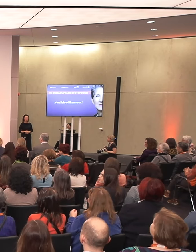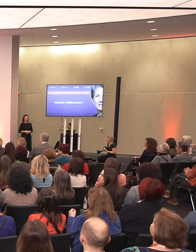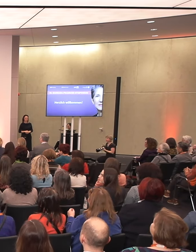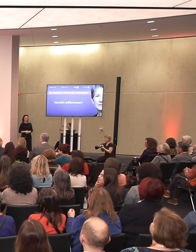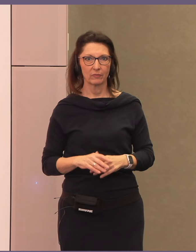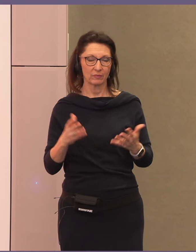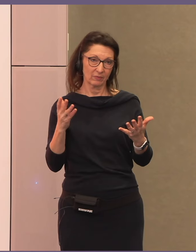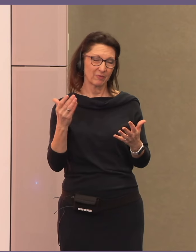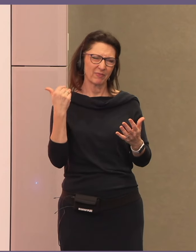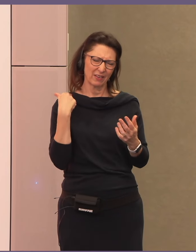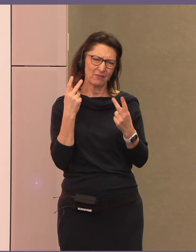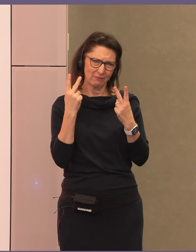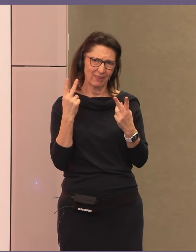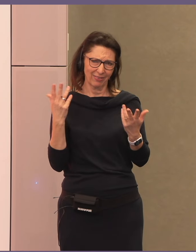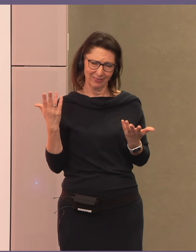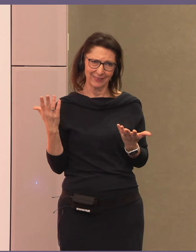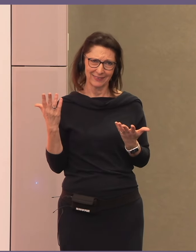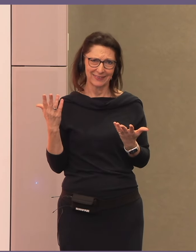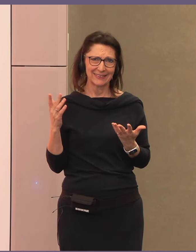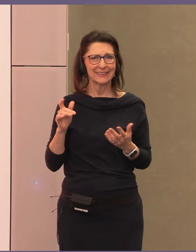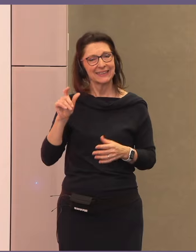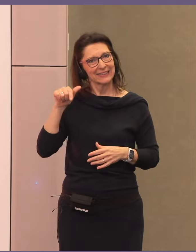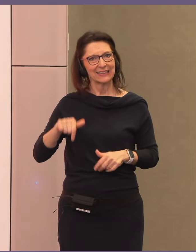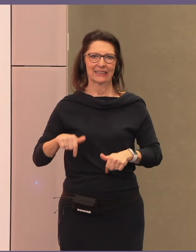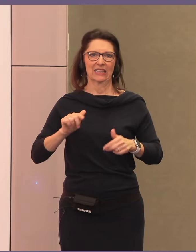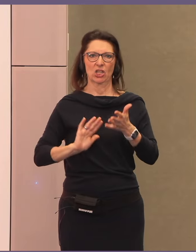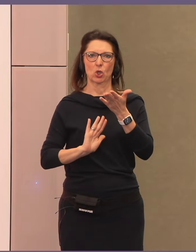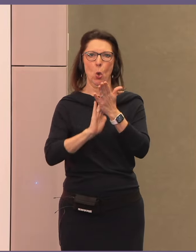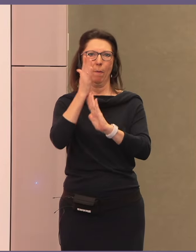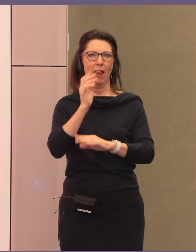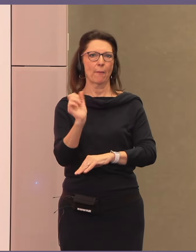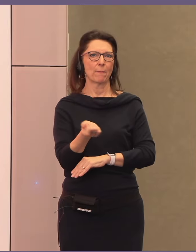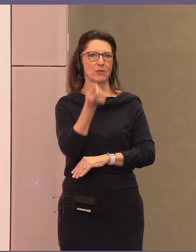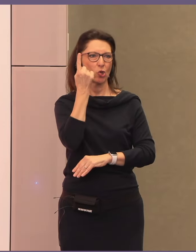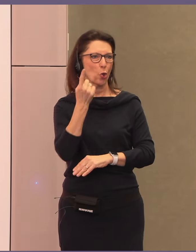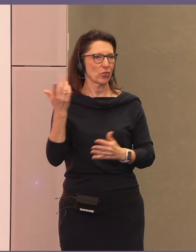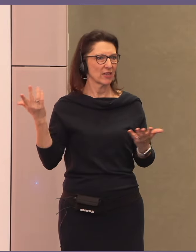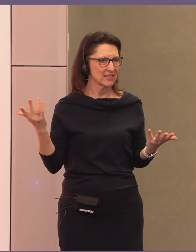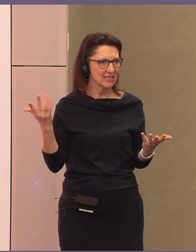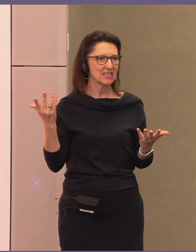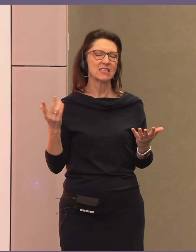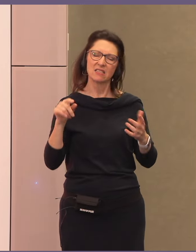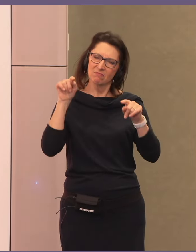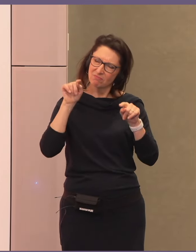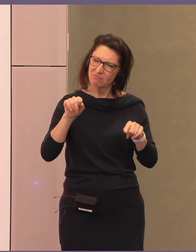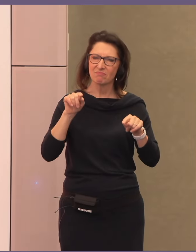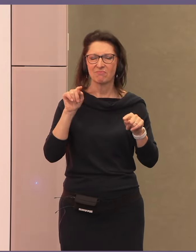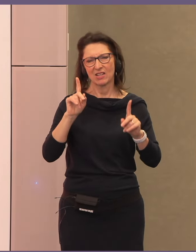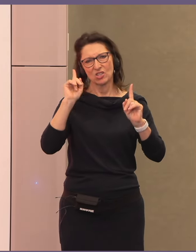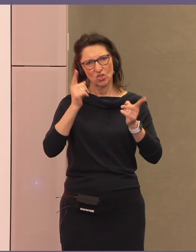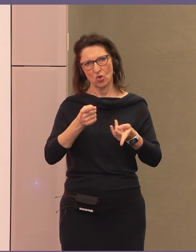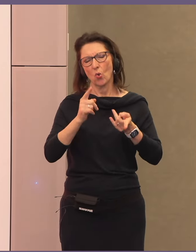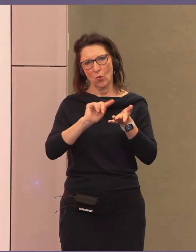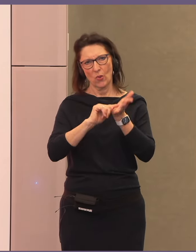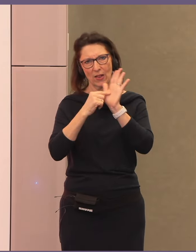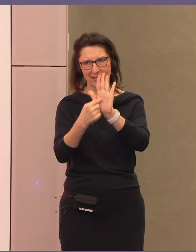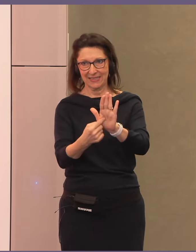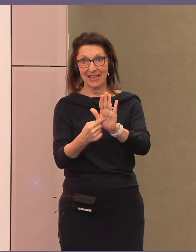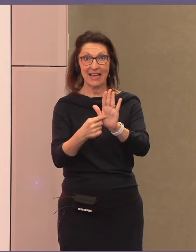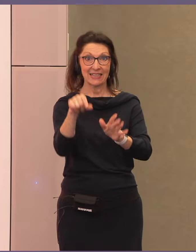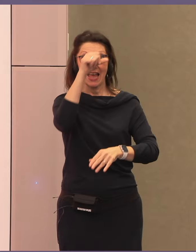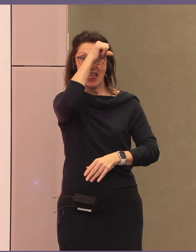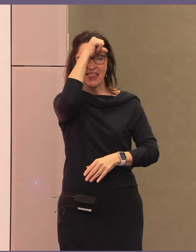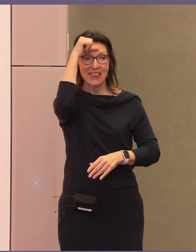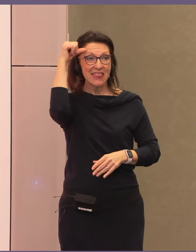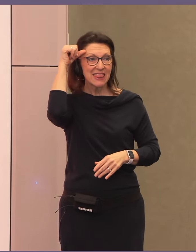Das war uns wichtig, dass wir diesem ganz besonderen Jubiläum auch die Rechenschaft geben, der Name Barbara